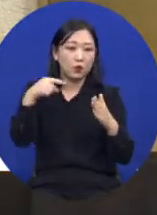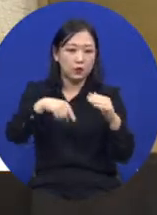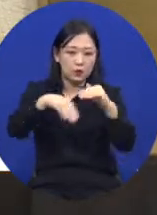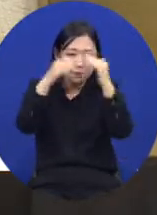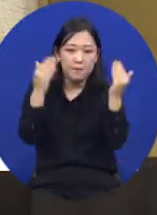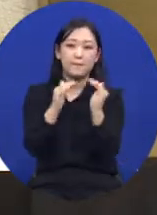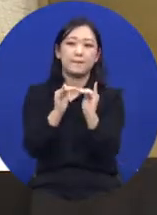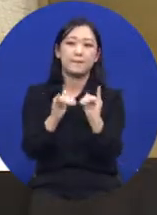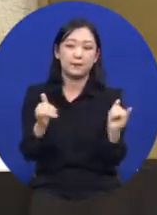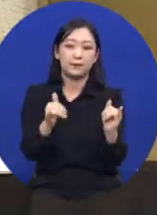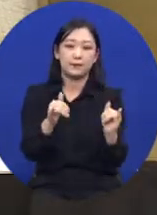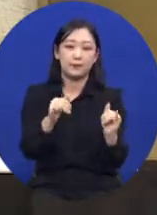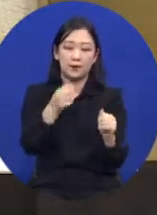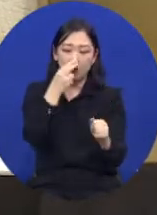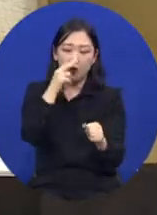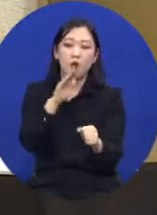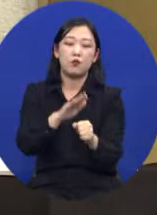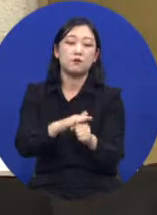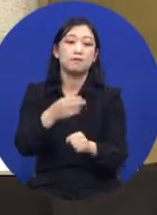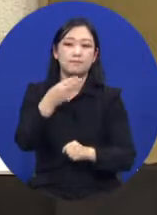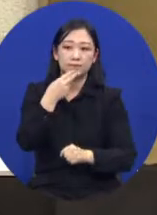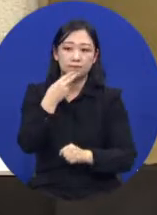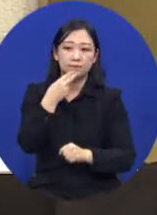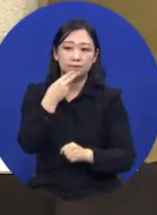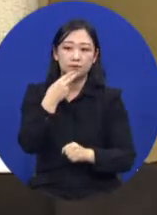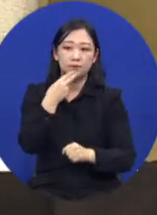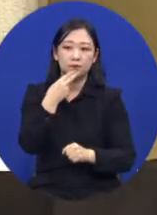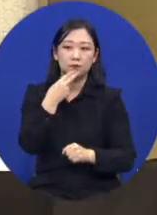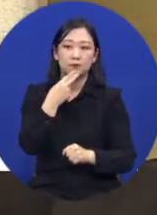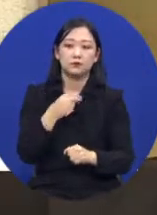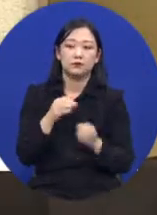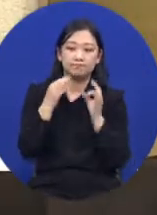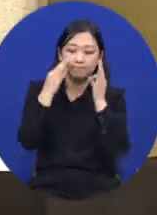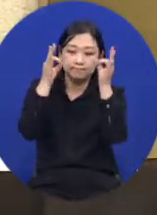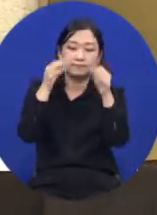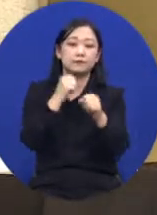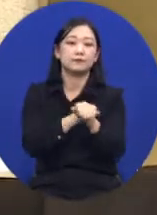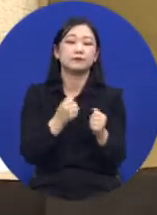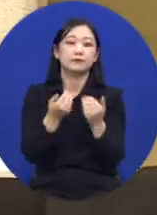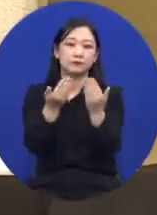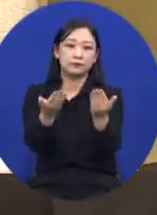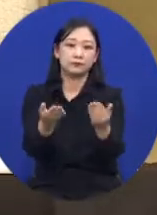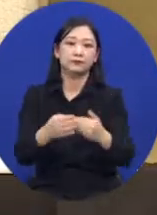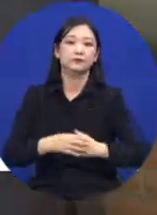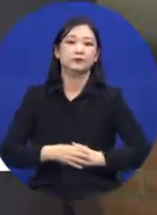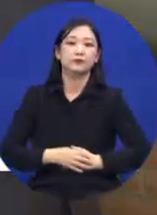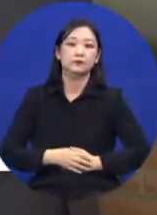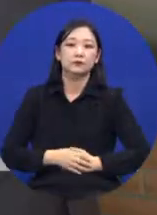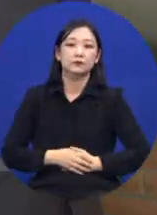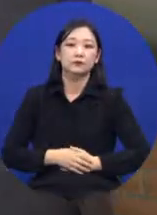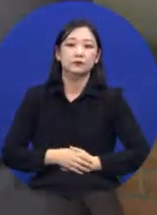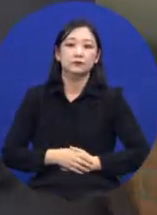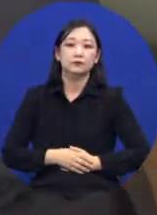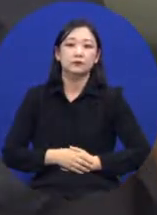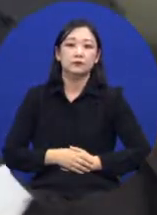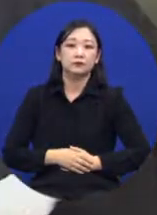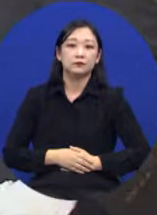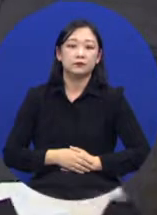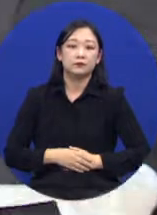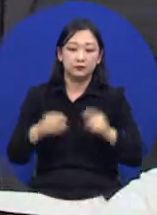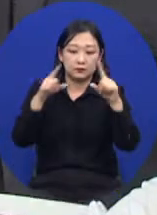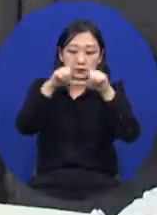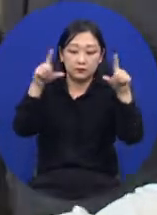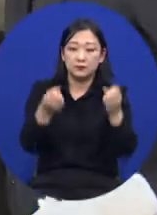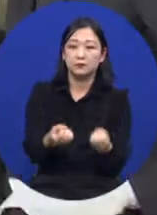권고한 모든 분들이 억울함이 없도록 유족들이나 당사자의 억울함이 없도록 최선을 다하겠습니다.